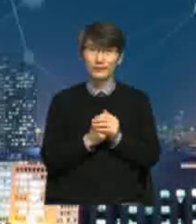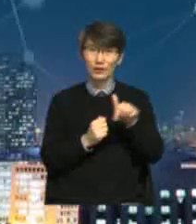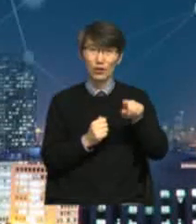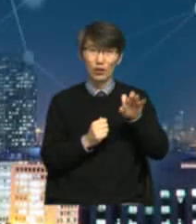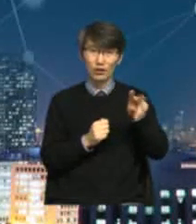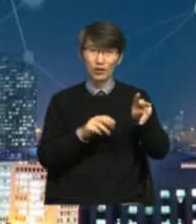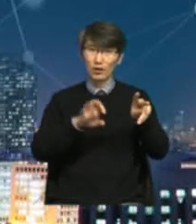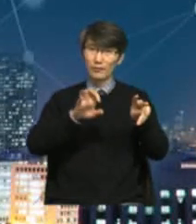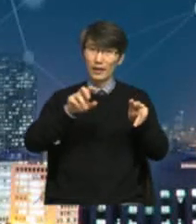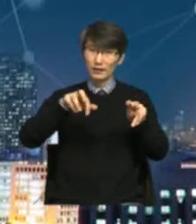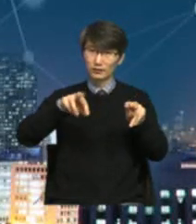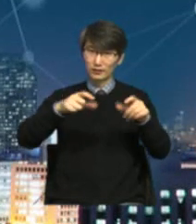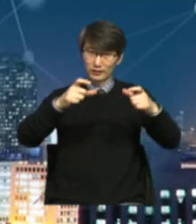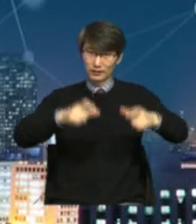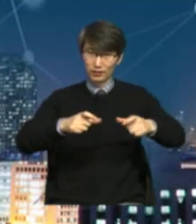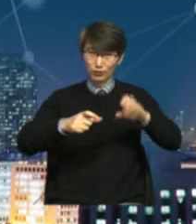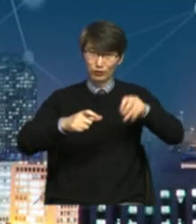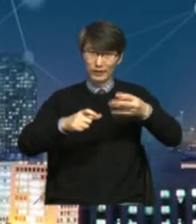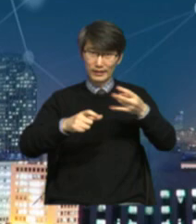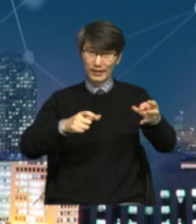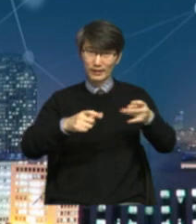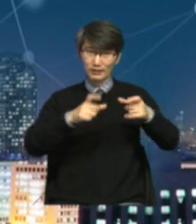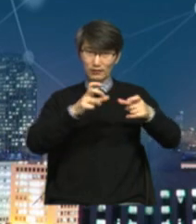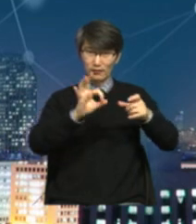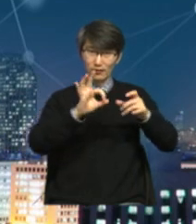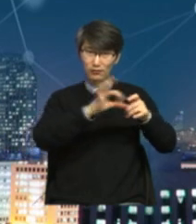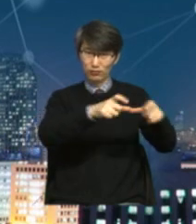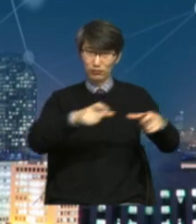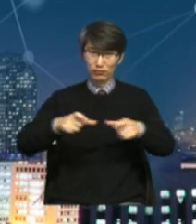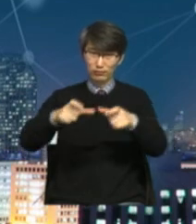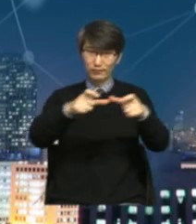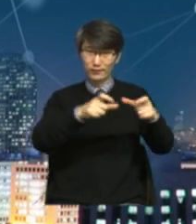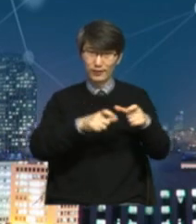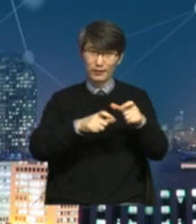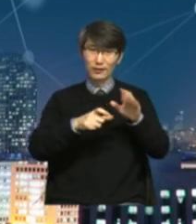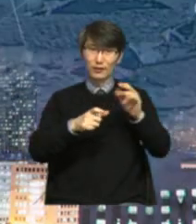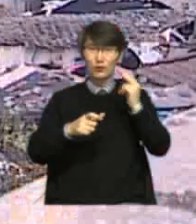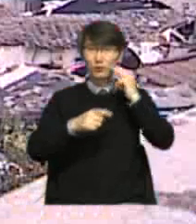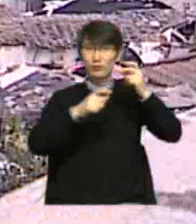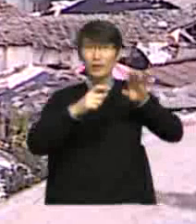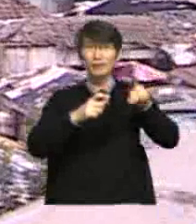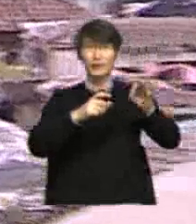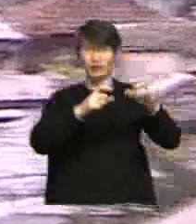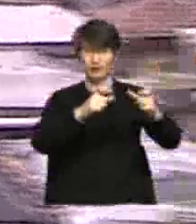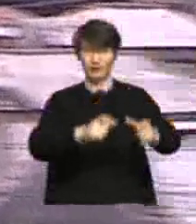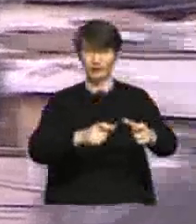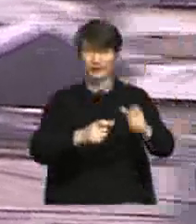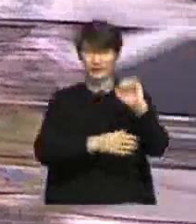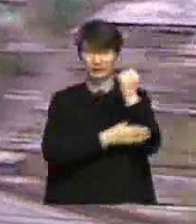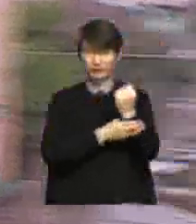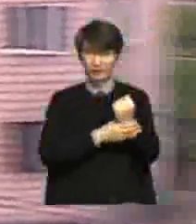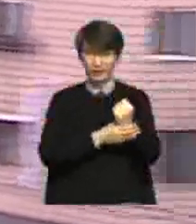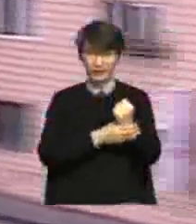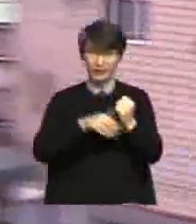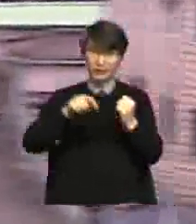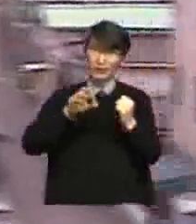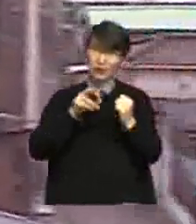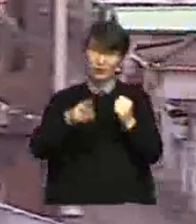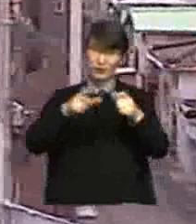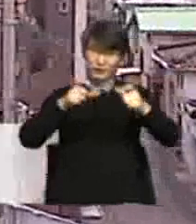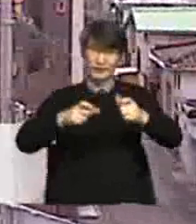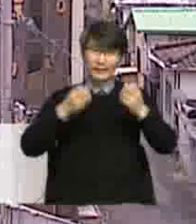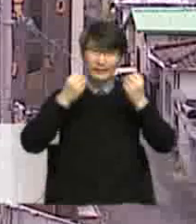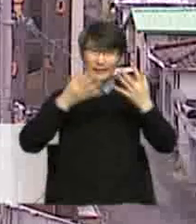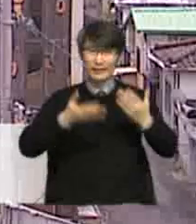거여동 과 마천동 일대 위래 동등 모두 10곳에 선거 구역으로 이루어진 송파 병 지역 낙후된 거여 마천 저길 땐